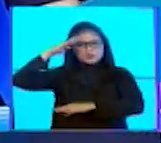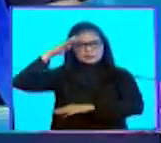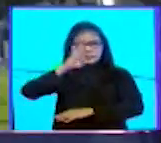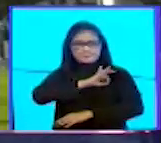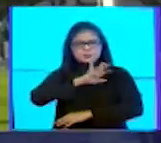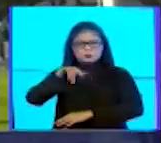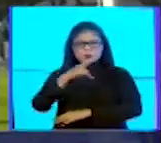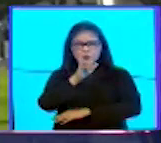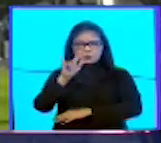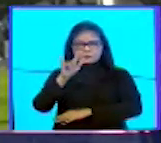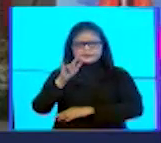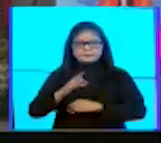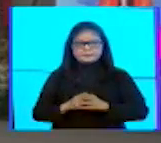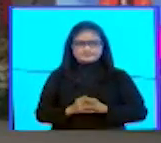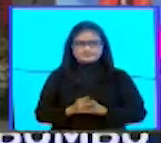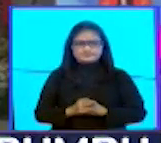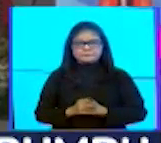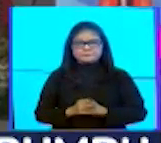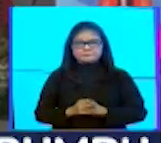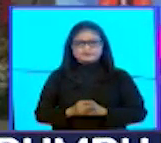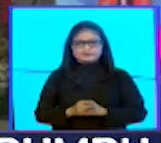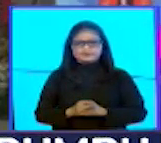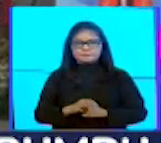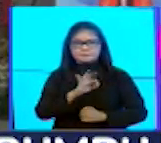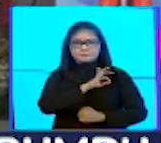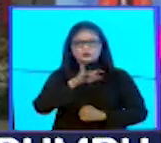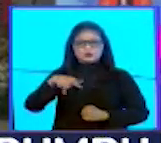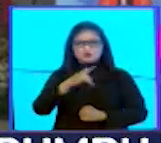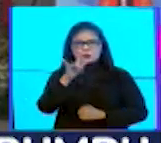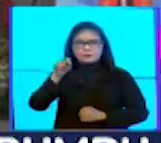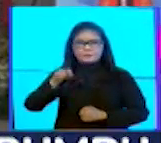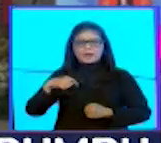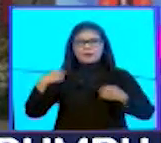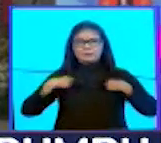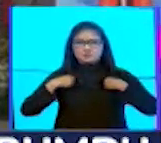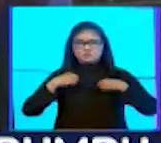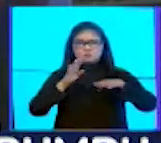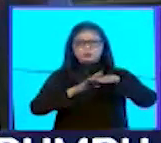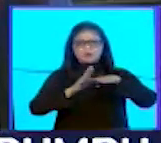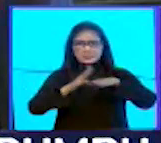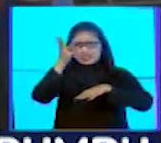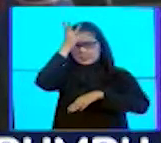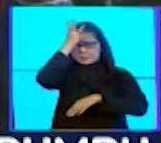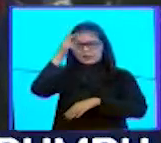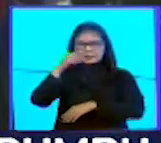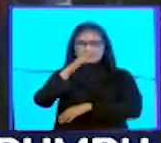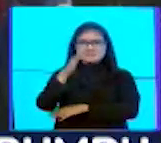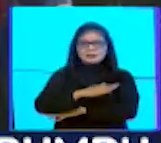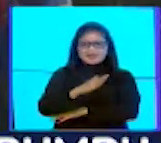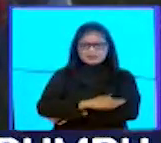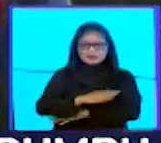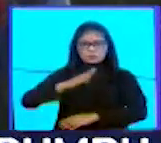Widodo. Presiden Joko Widodo mengenakan pakaian adat khas Tanah Bumbu, Kalimantan Selatan. Pada upacara